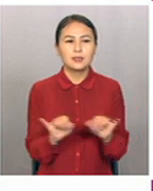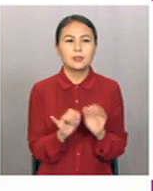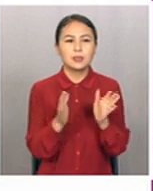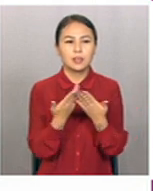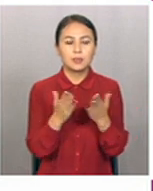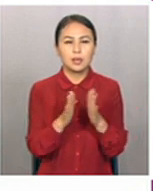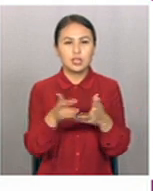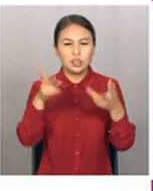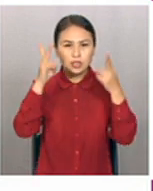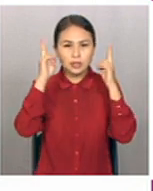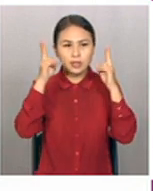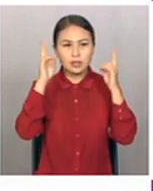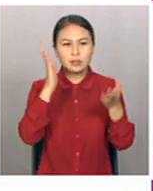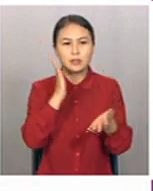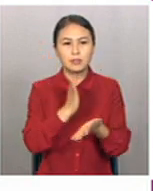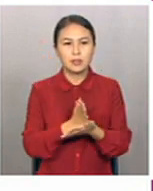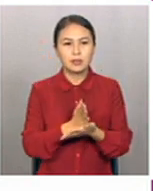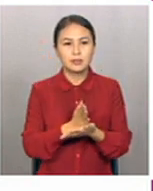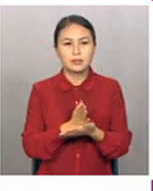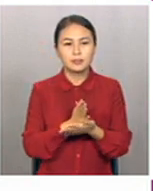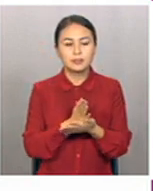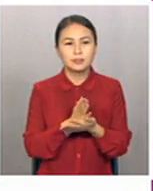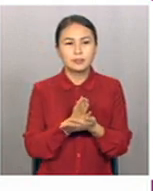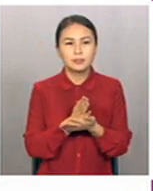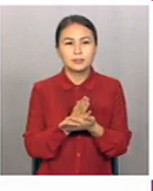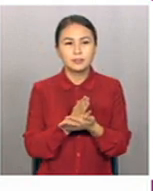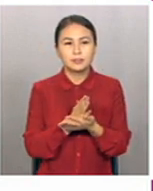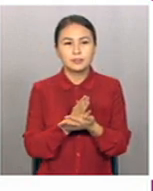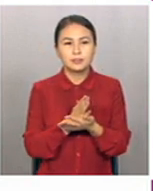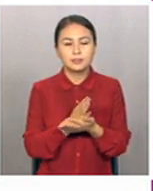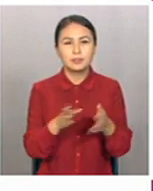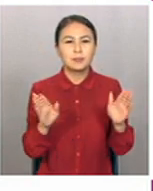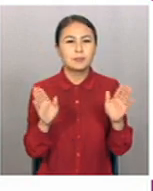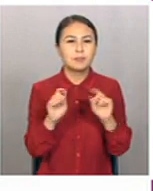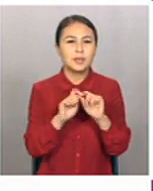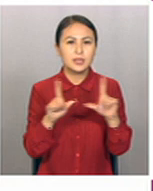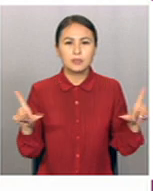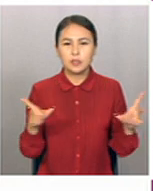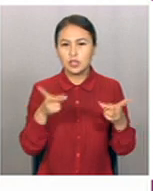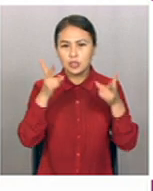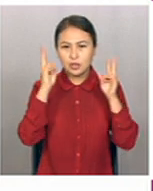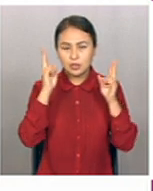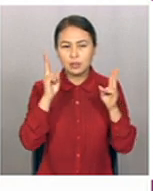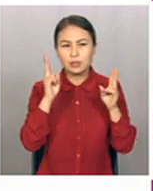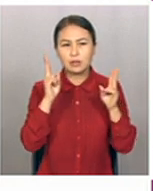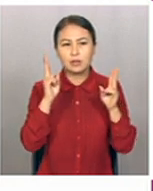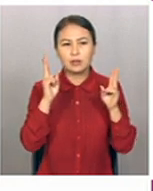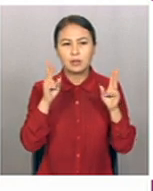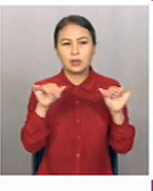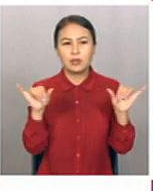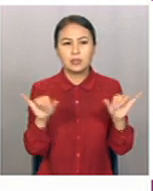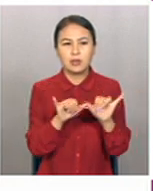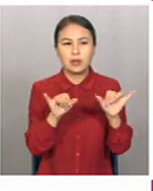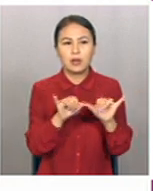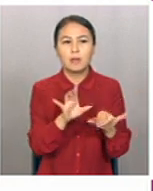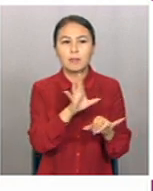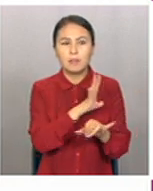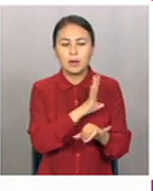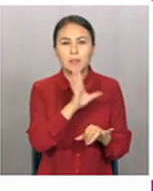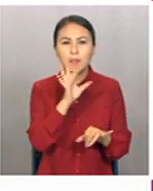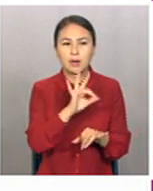кітапқана, шаштараз бар. Балалар, мектепте асқана мен кітапқана болады,